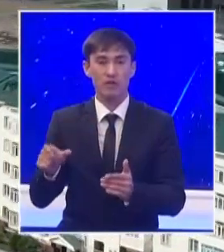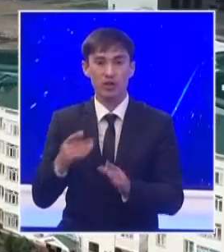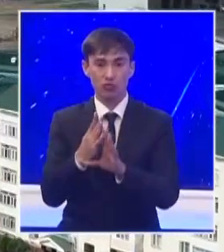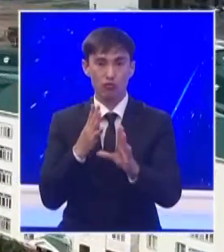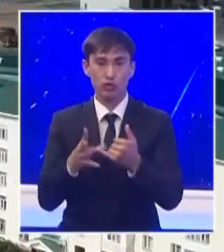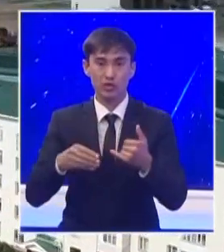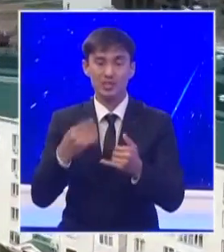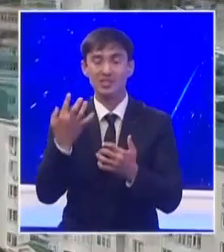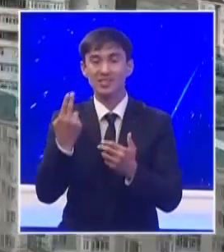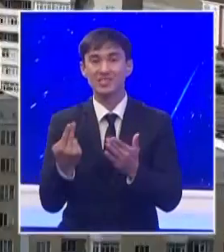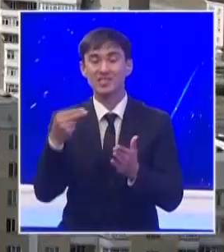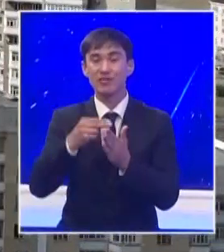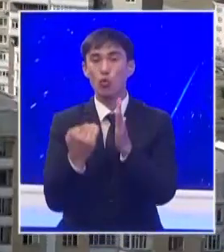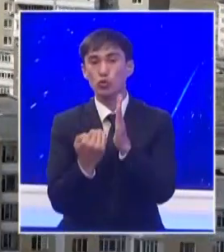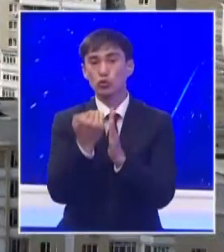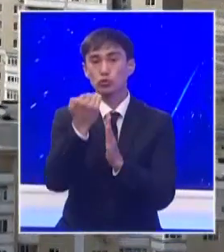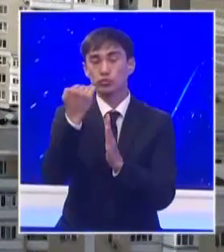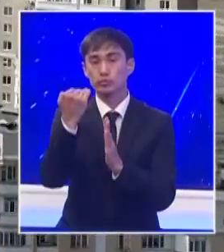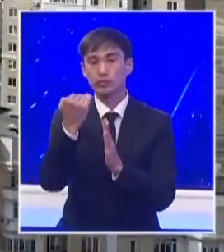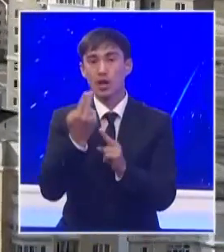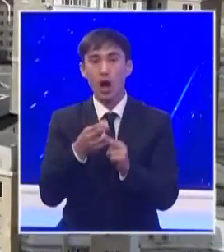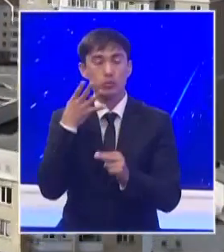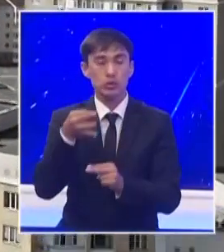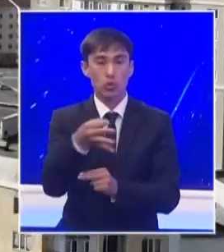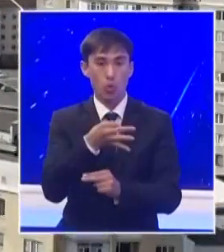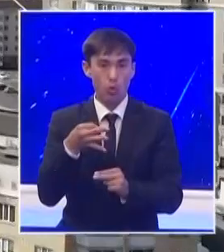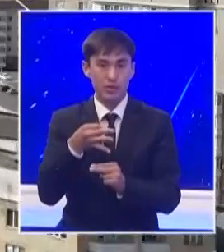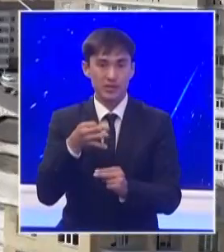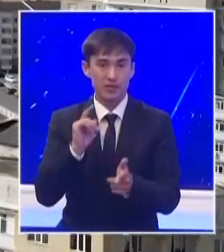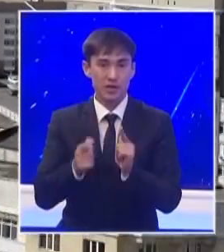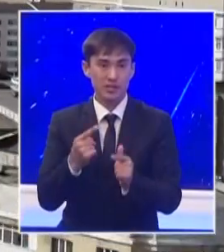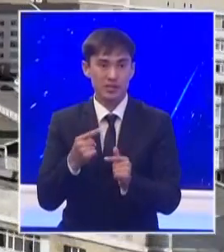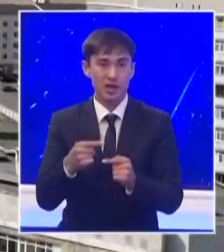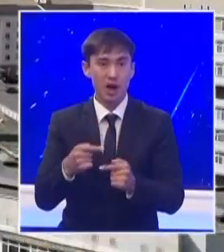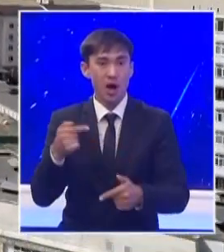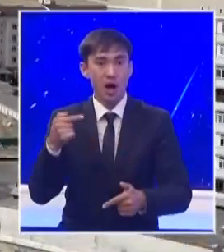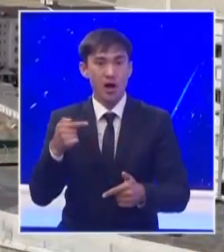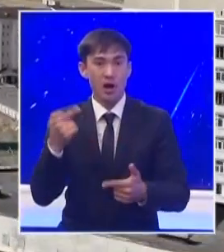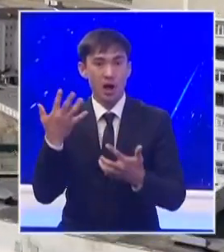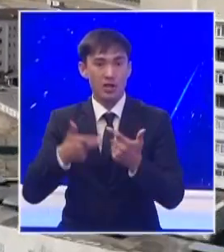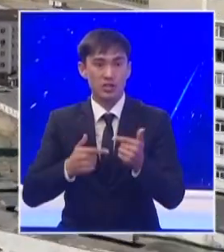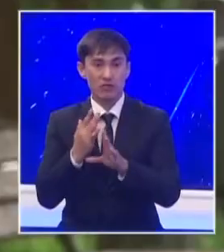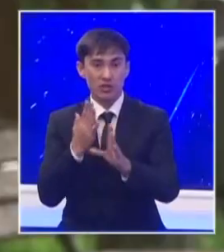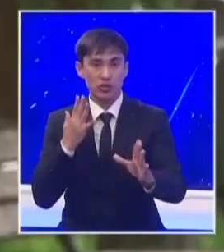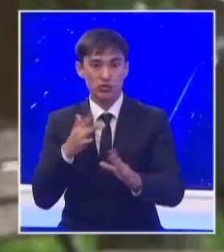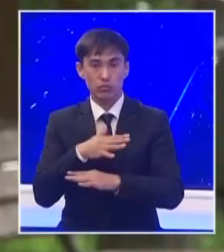цифра неуклонно растет в геометрической прогрессии. Причем Алматинская область является антилидером по количеству